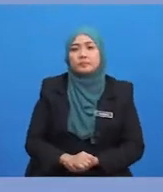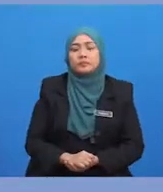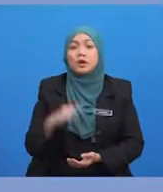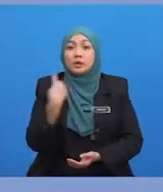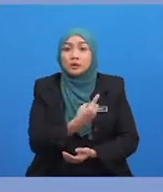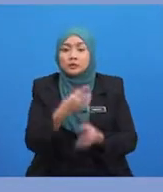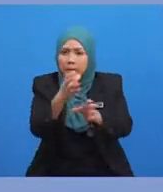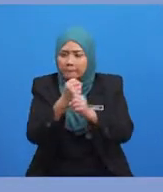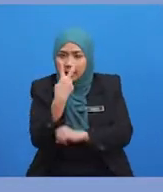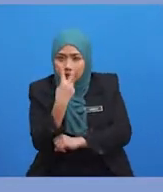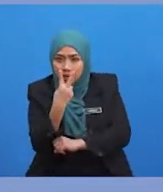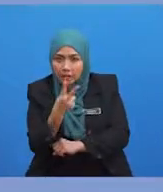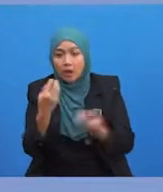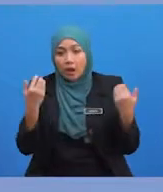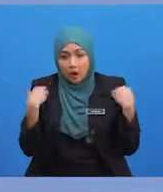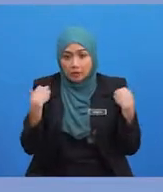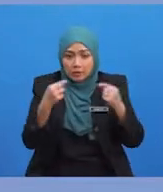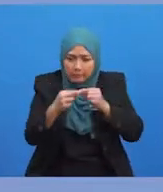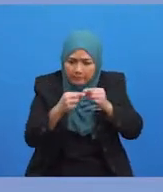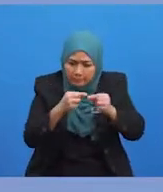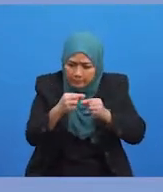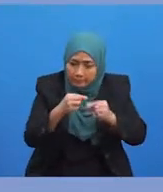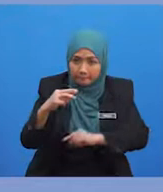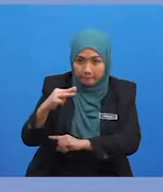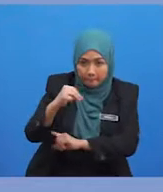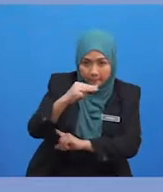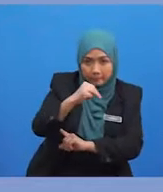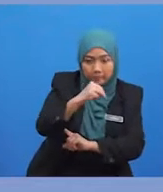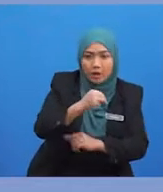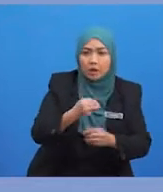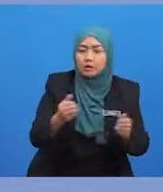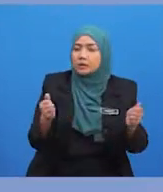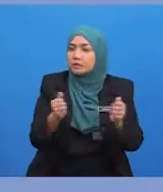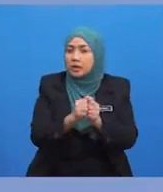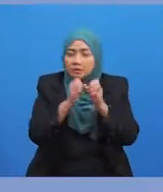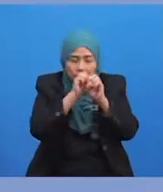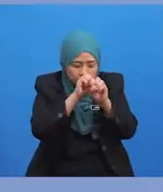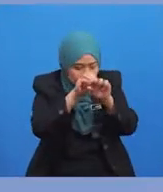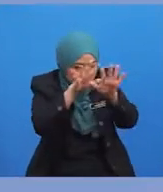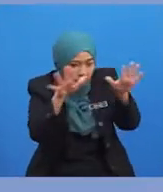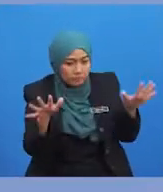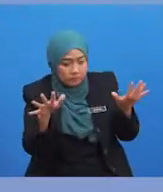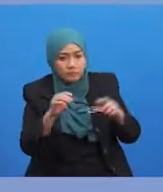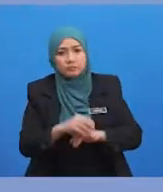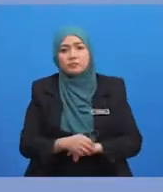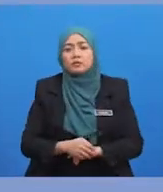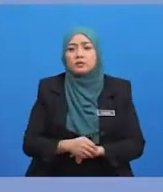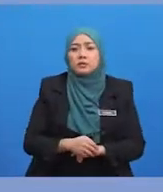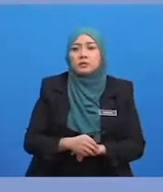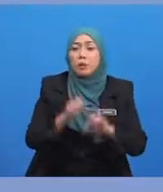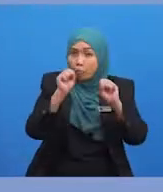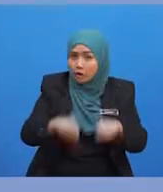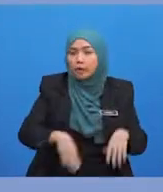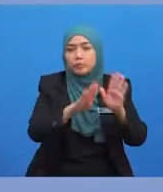Kita dapat melihat pergerakan mikroorganisma dengan jelas. Ini membuktikan bahawa